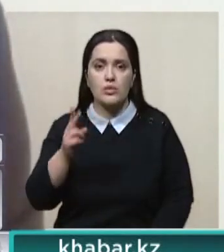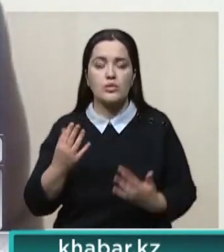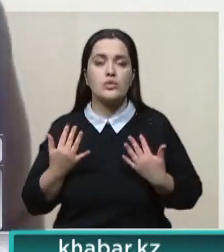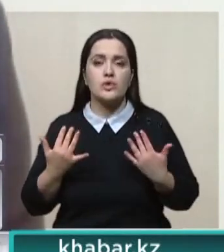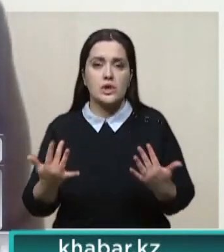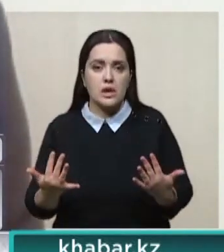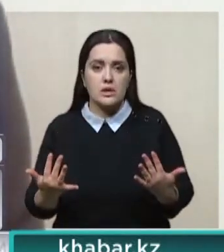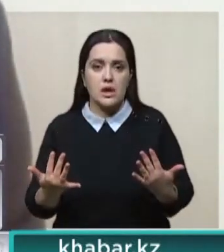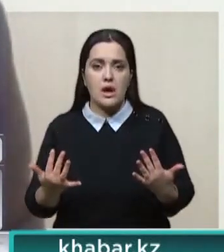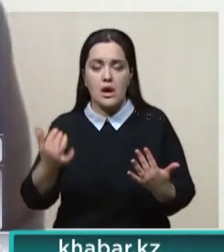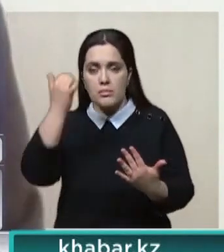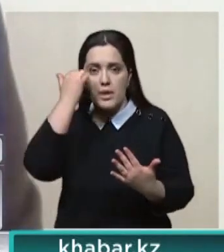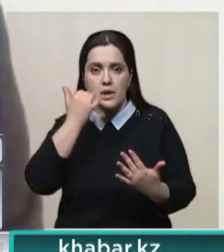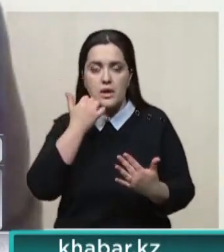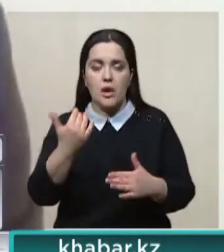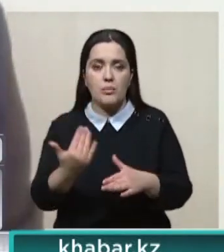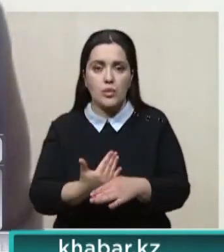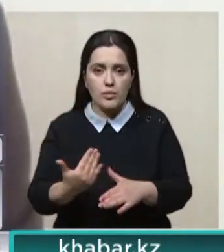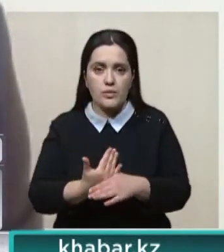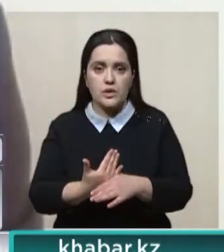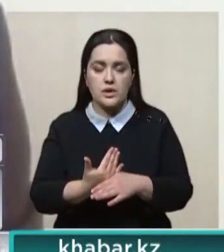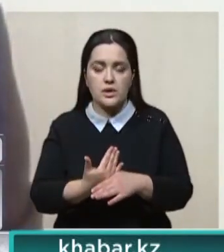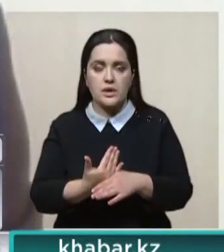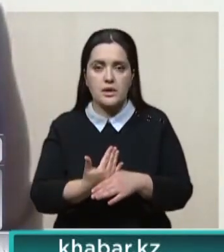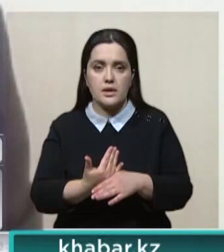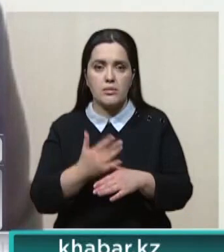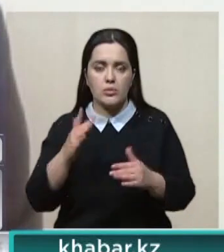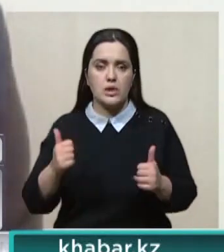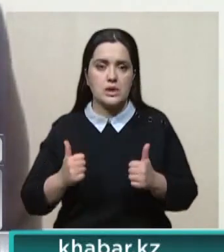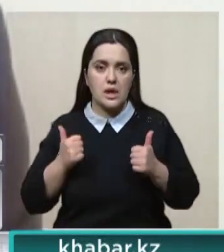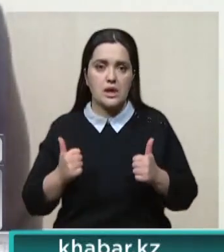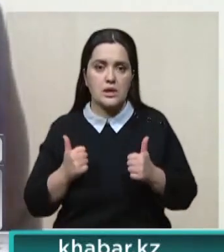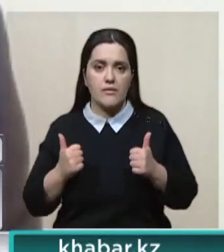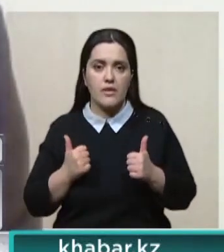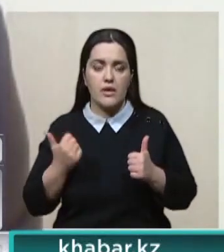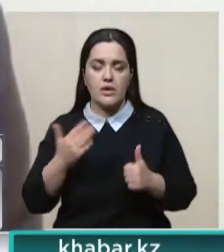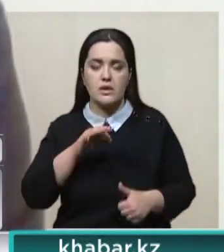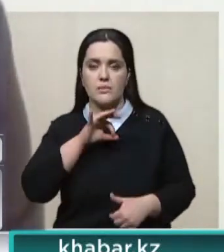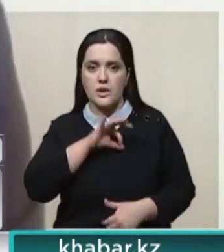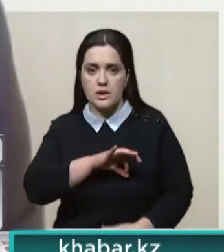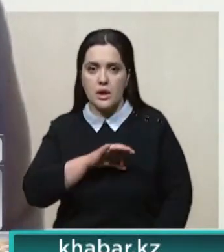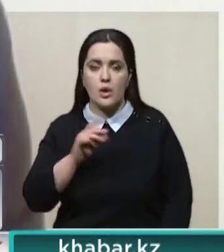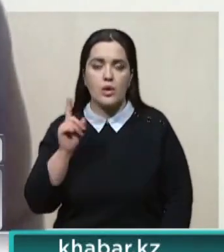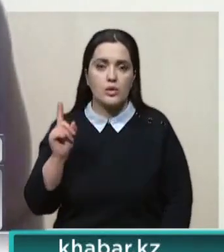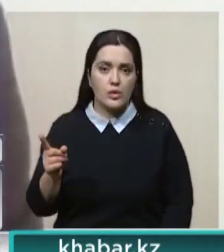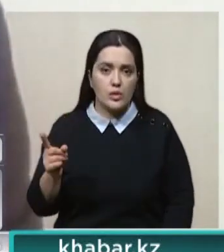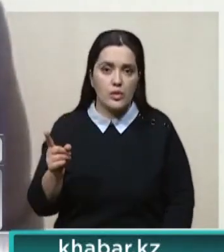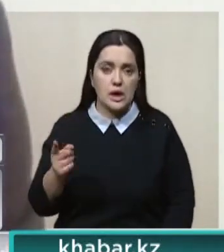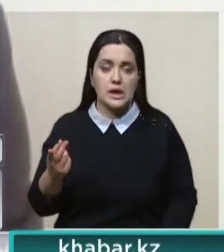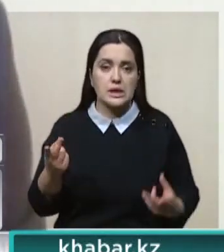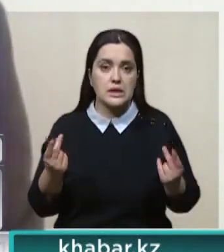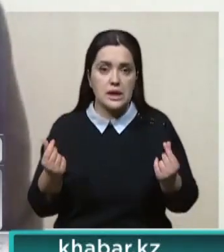в благотворительной помощи, он бесценен, и мы будем стараться его максимально использовать. Но